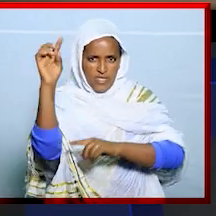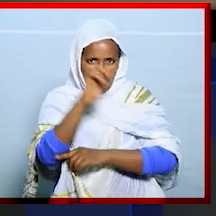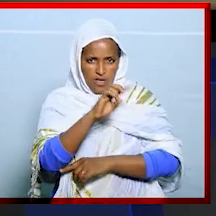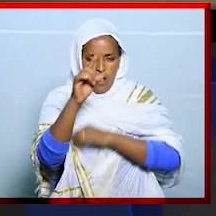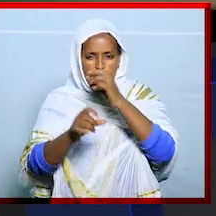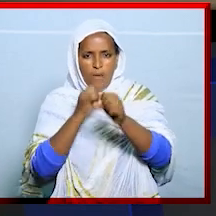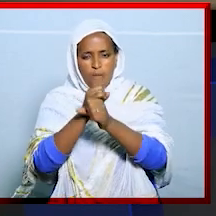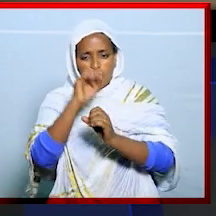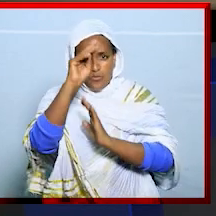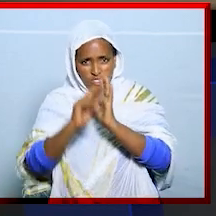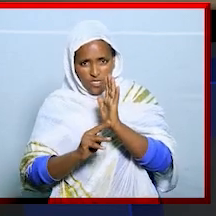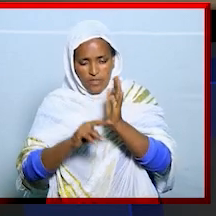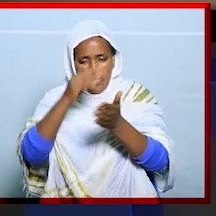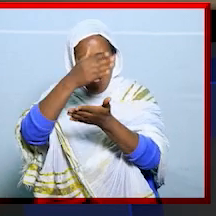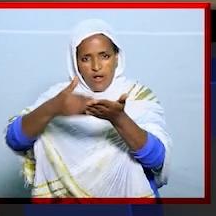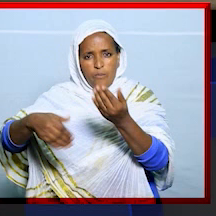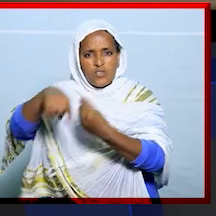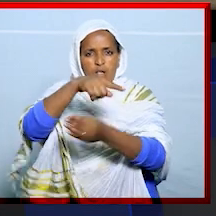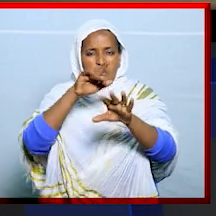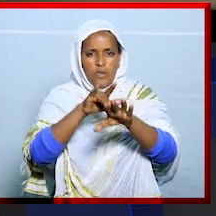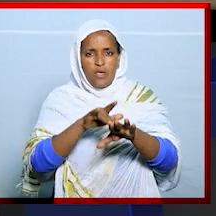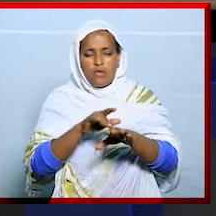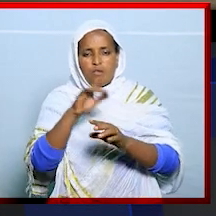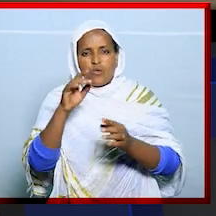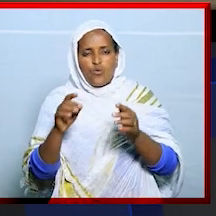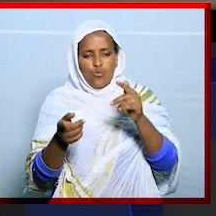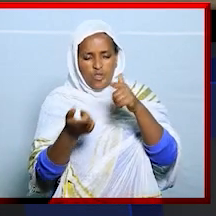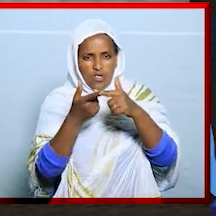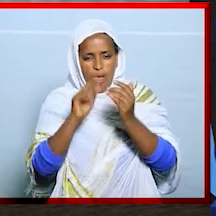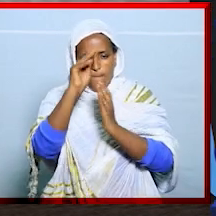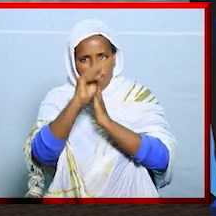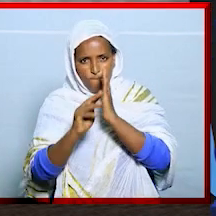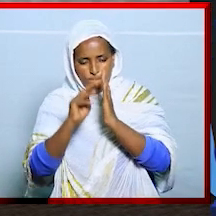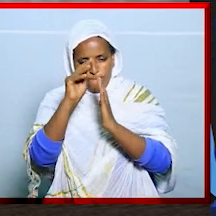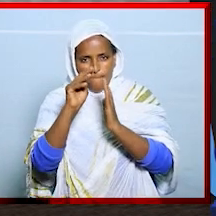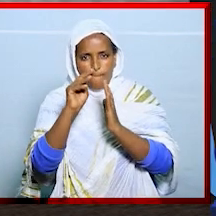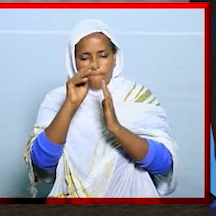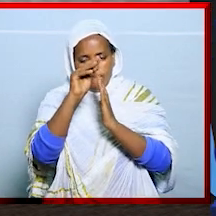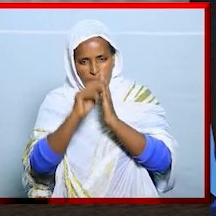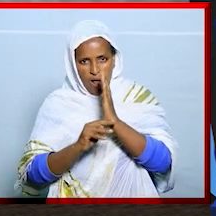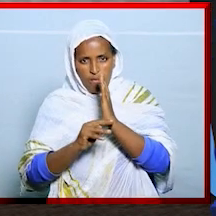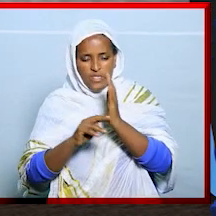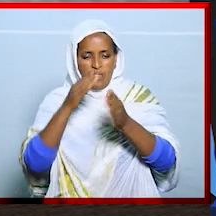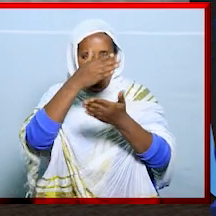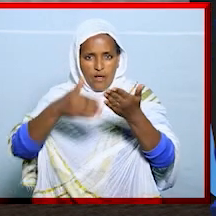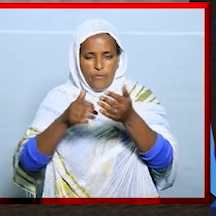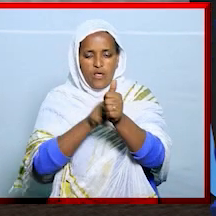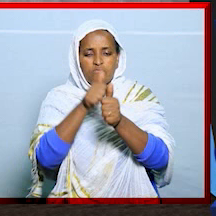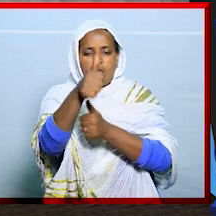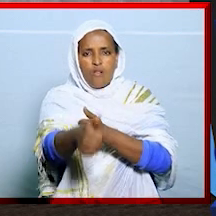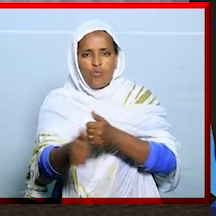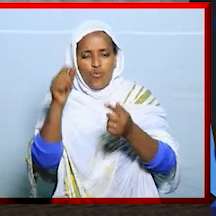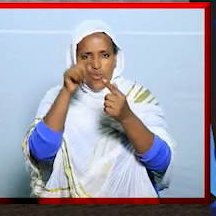ነው። በዓመቱ መስከረም አጋማሽ አካባቢ አለ። ሁለተኛው ደግሞ መጋቢት አጋማሽ፣ ከመጋቢት አጋማሽ ትንሽ አለፍ ብሎ